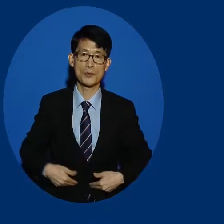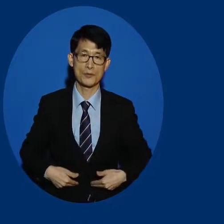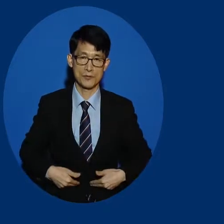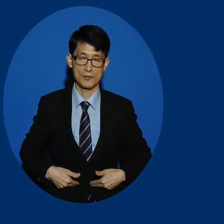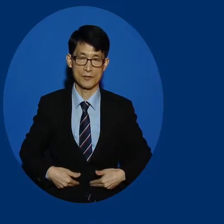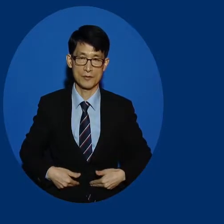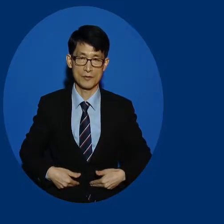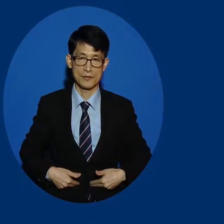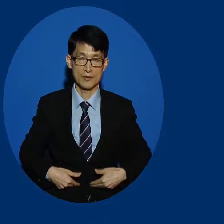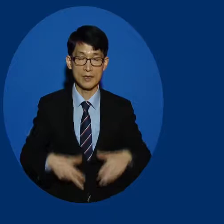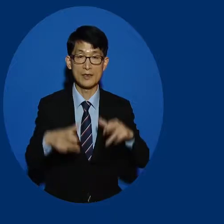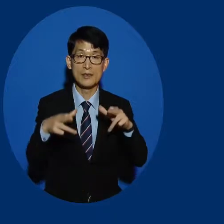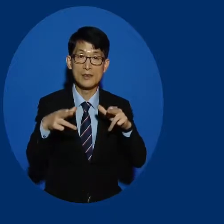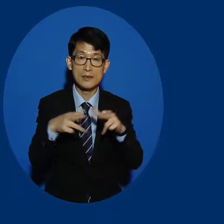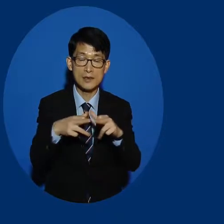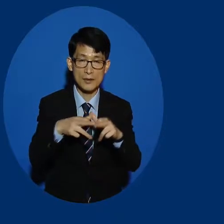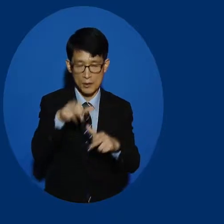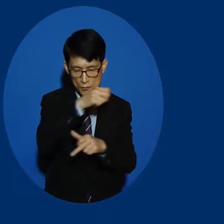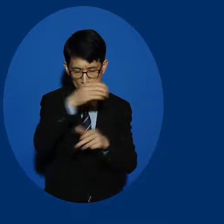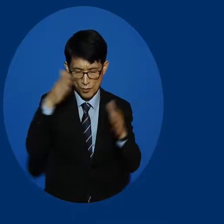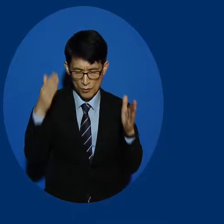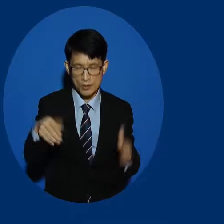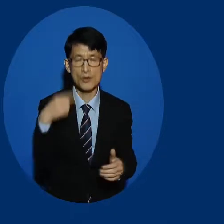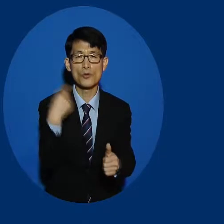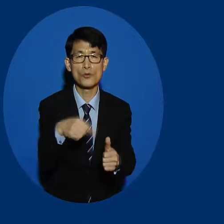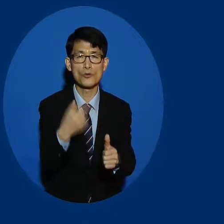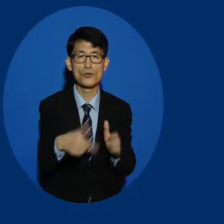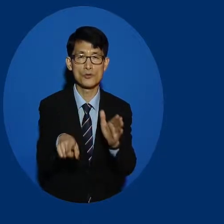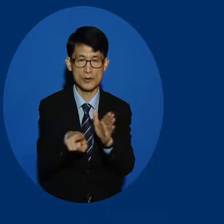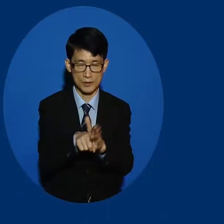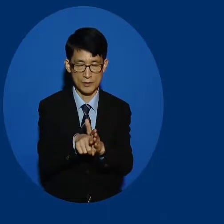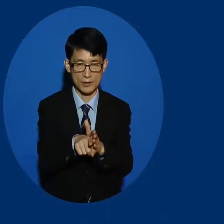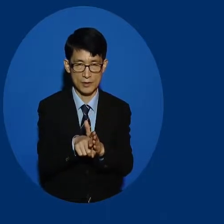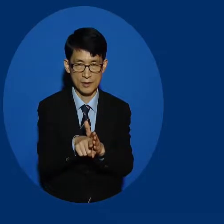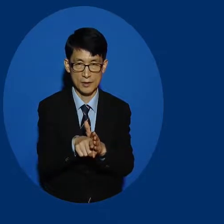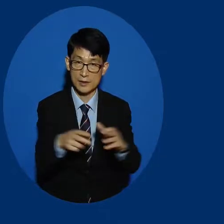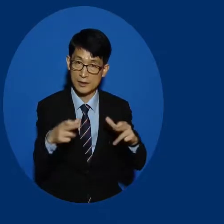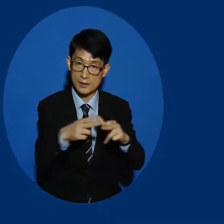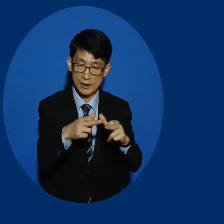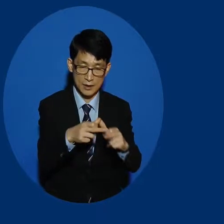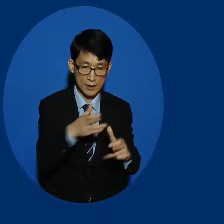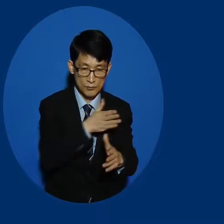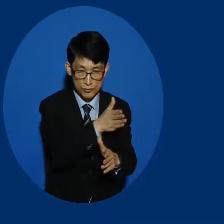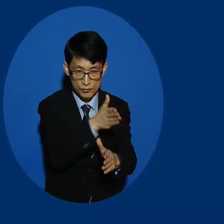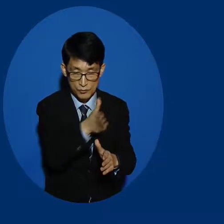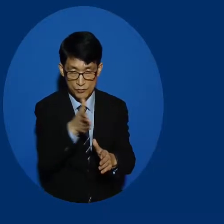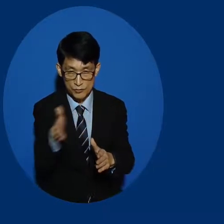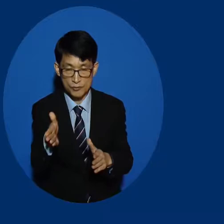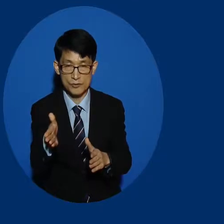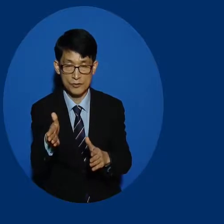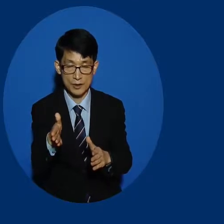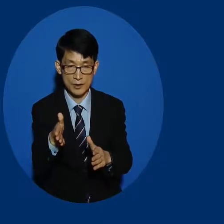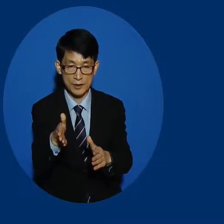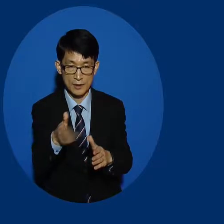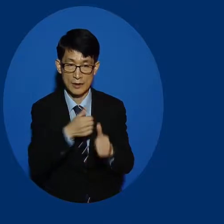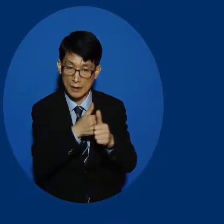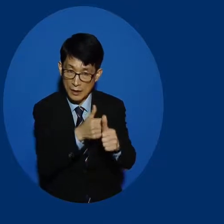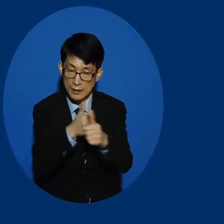장애인을 위한 평생교육을 실천하기 위해서는 장애 유형별 평생교육 프로그램을 개발하고